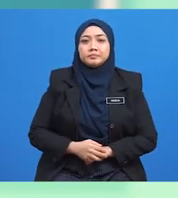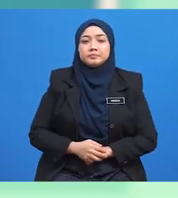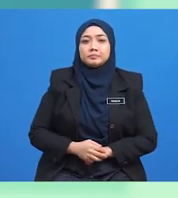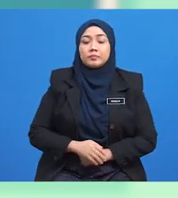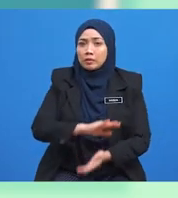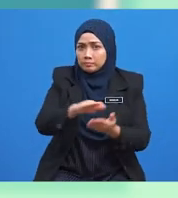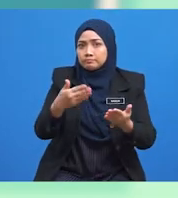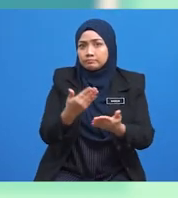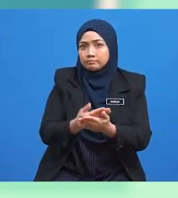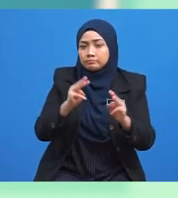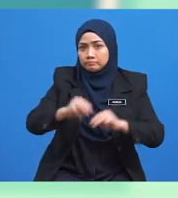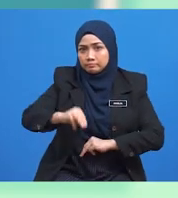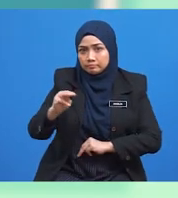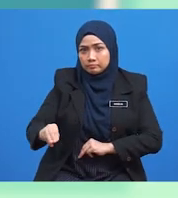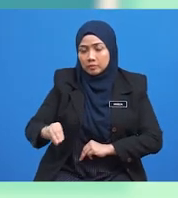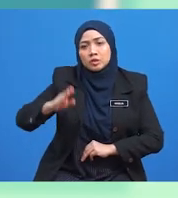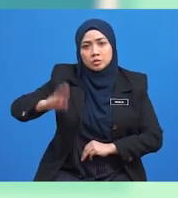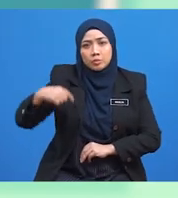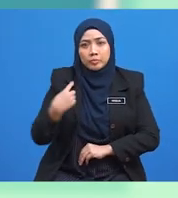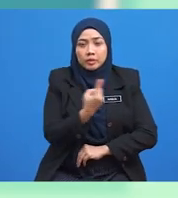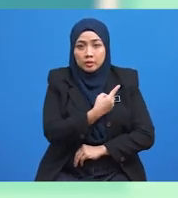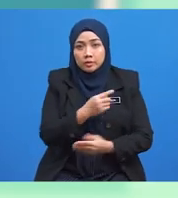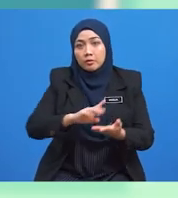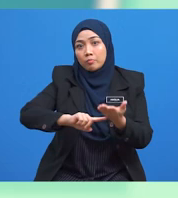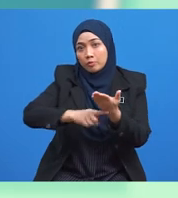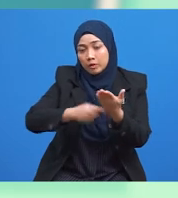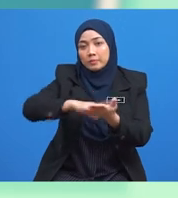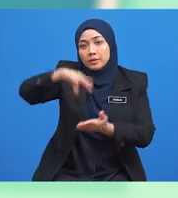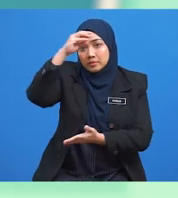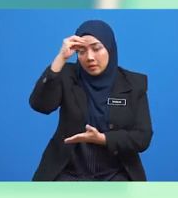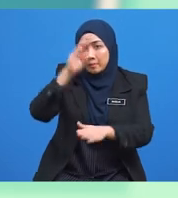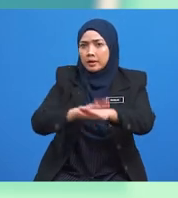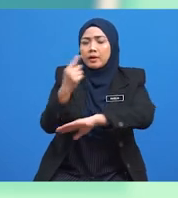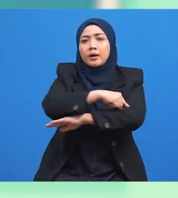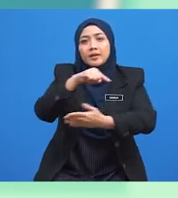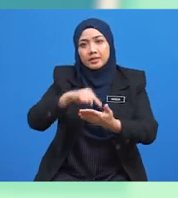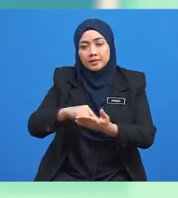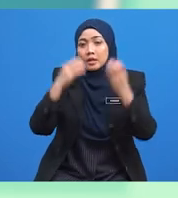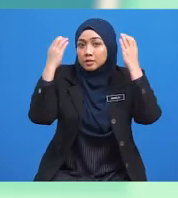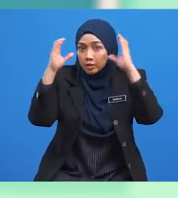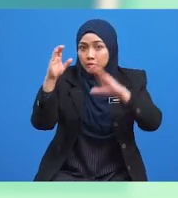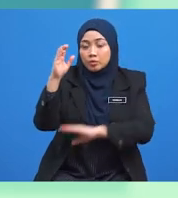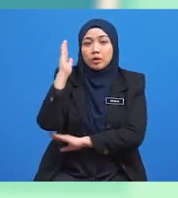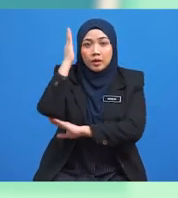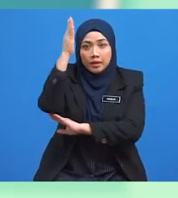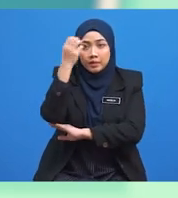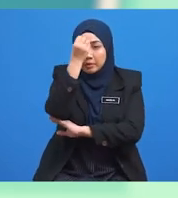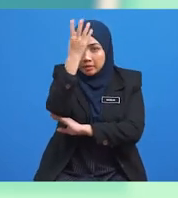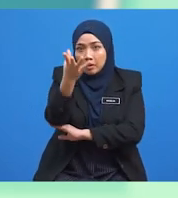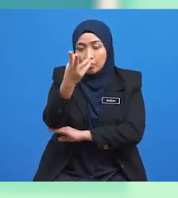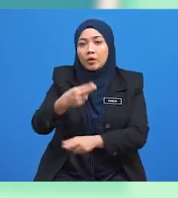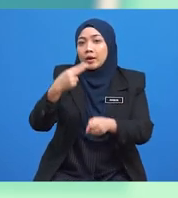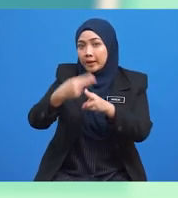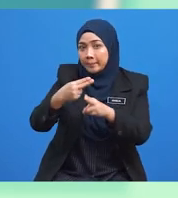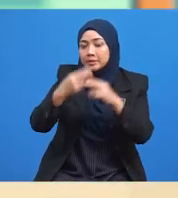Murid-murid sekalian, sebelum kita mulakan pembelajaran pada hari ini, cikgu akan perkenalkan diri cikgu